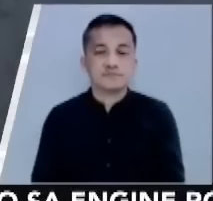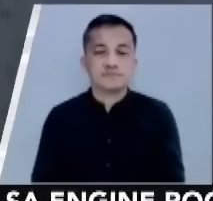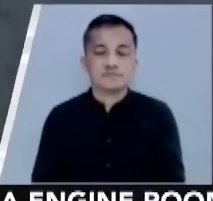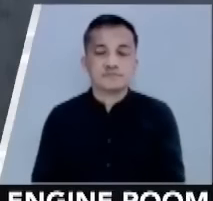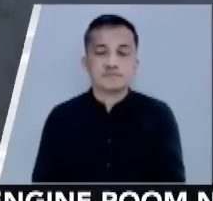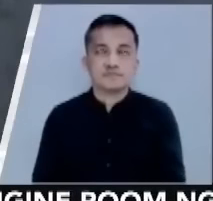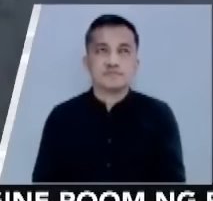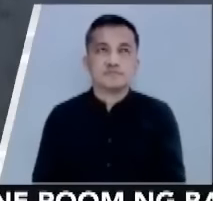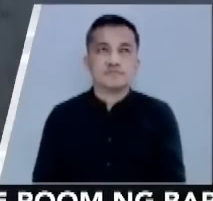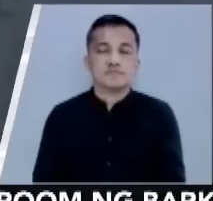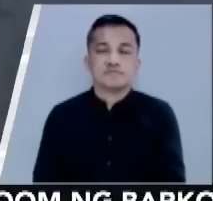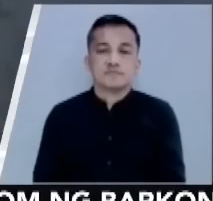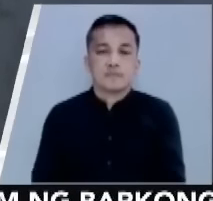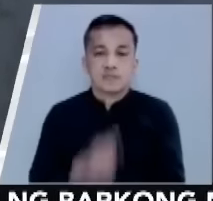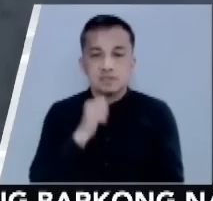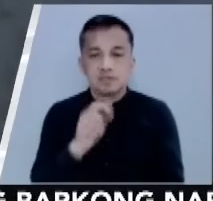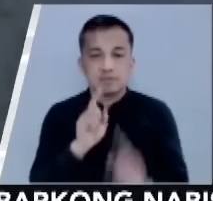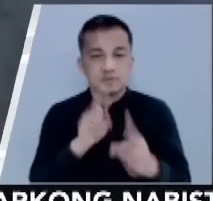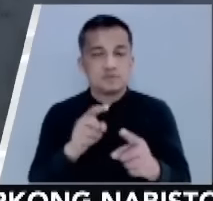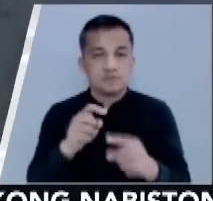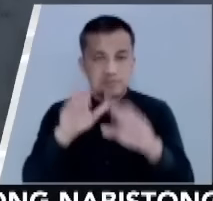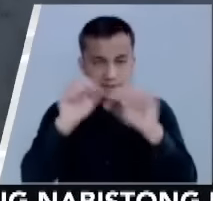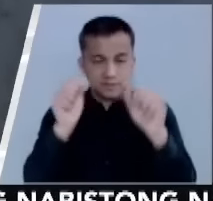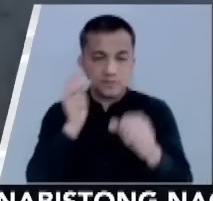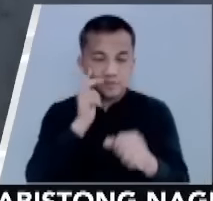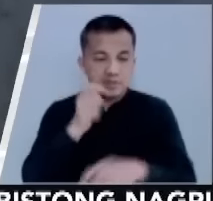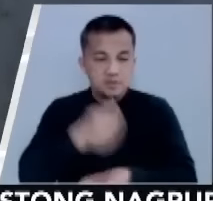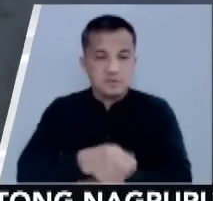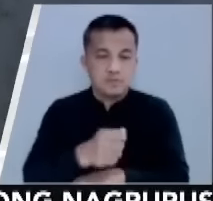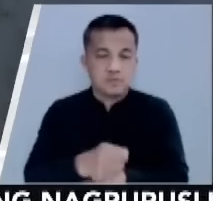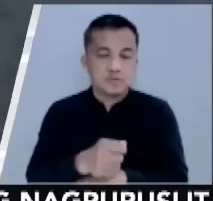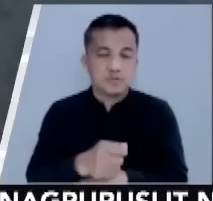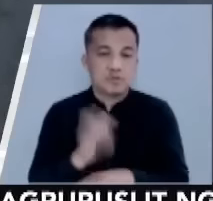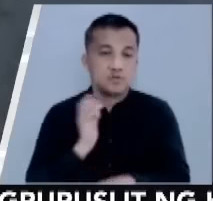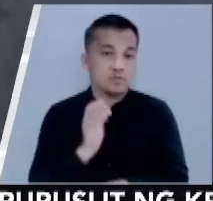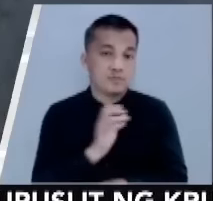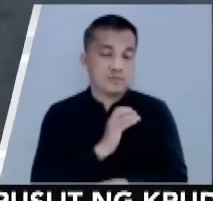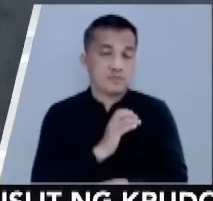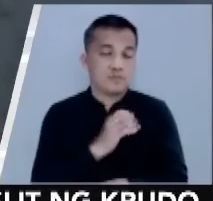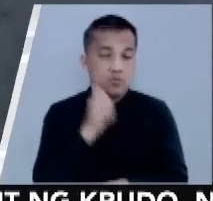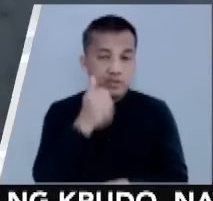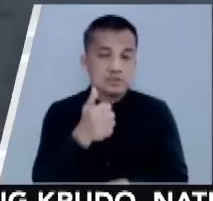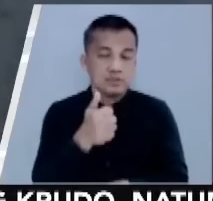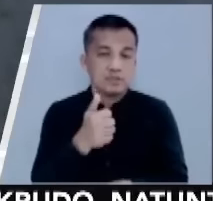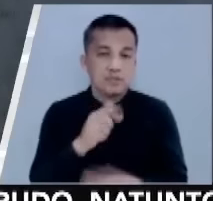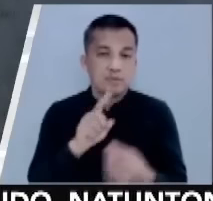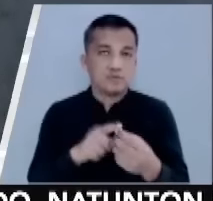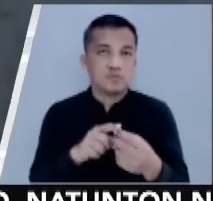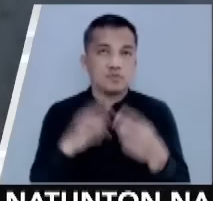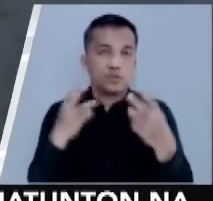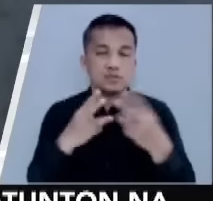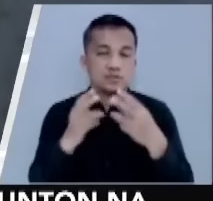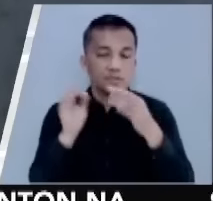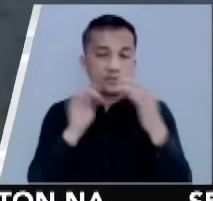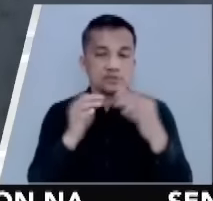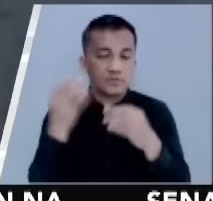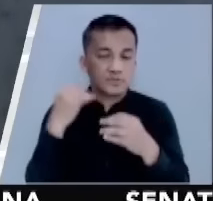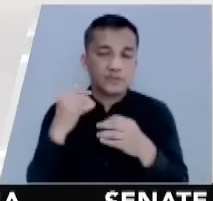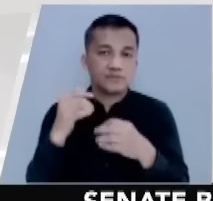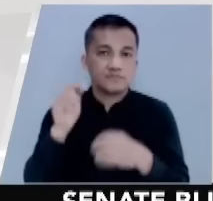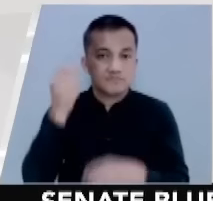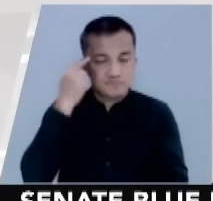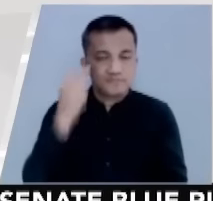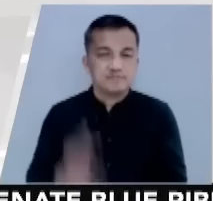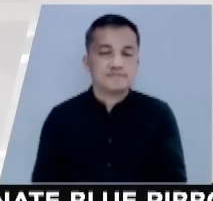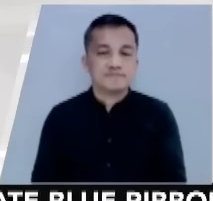Hindi raw makakadalo si dating Pangulong Duterte sa pagdinig ng House Squad Committee bukas ukol sa gyera kontra droga noong kanyang administrasyon. Sa